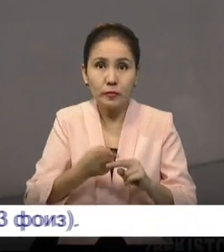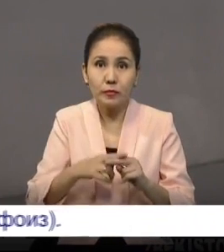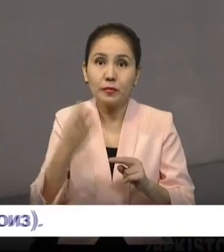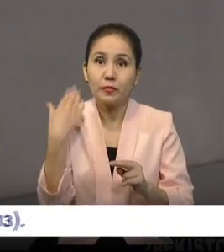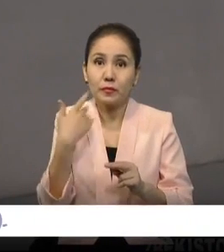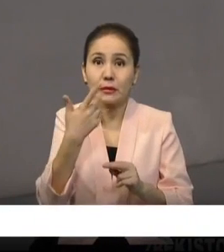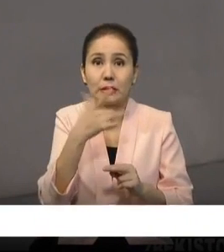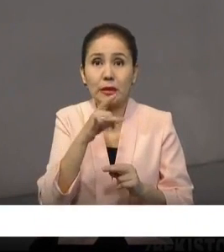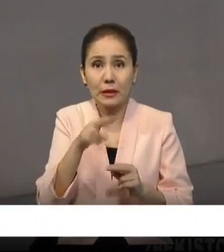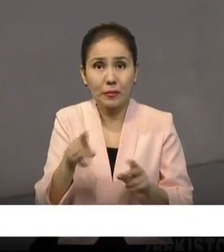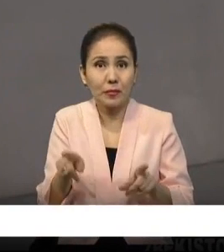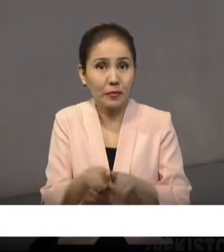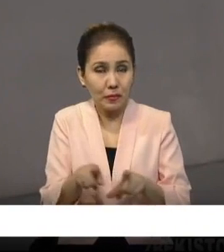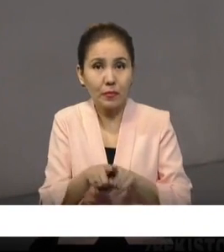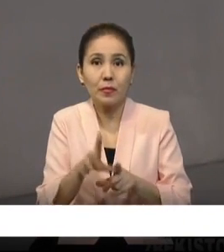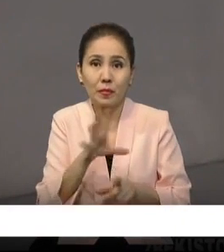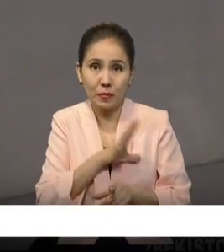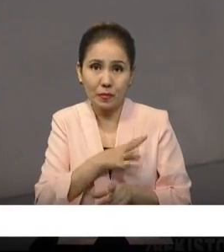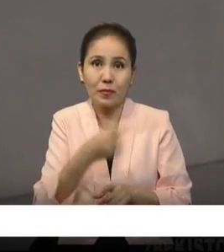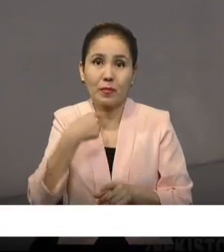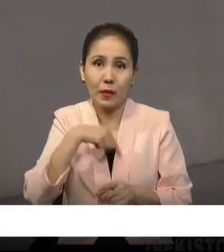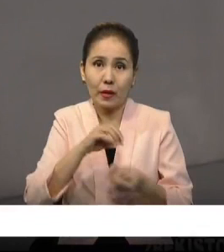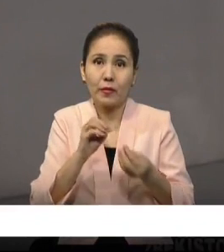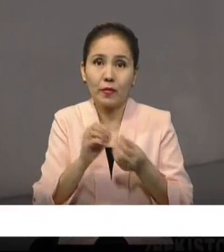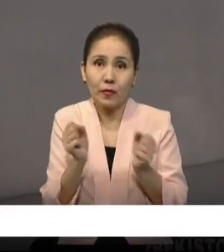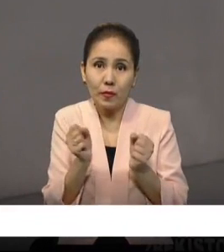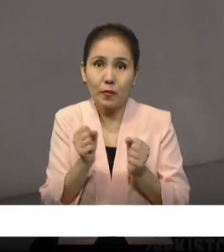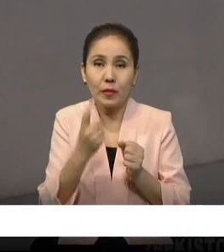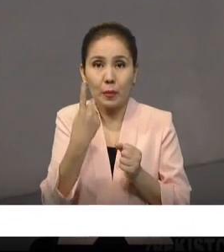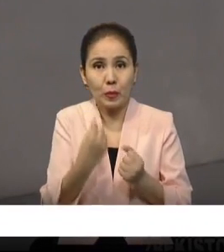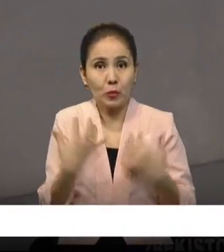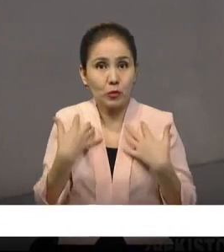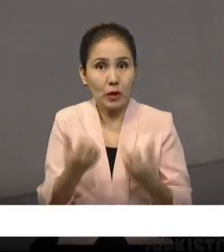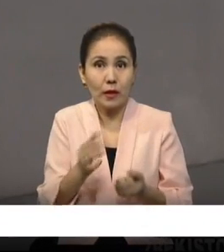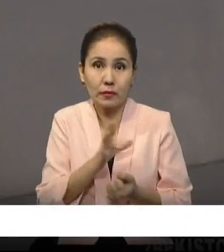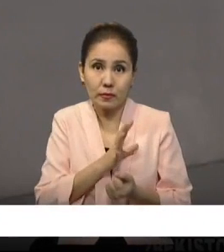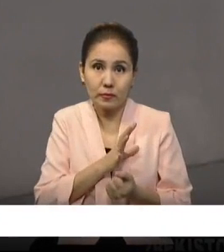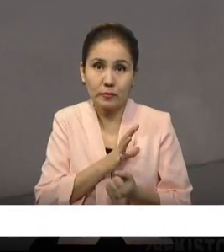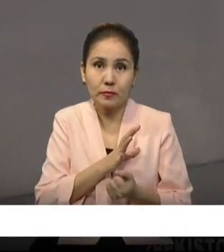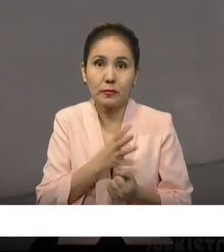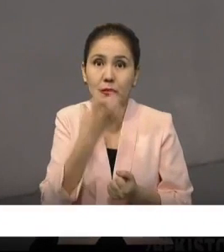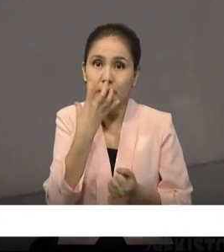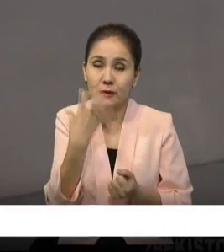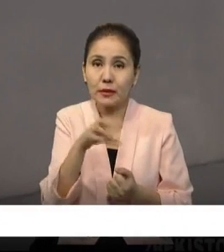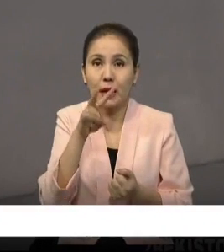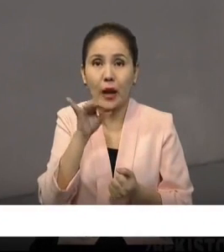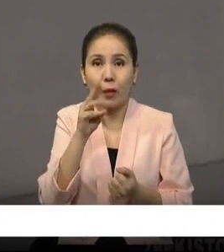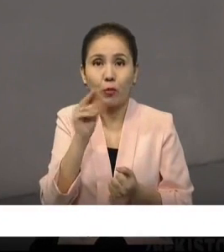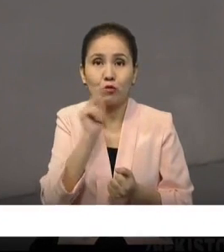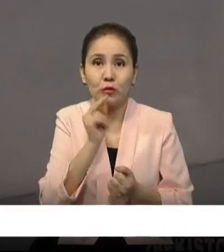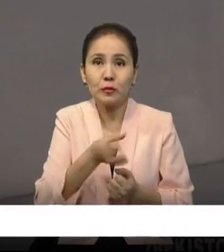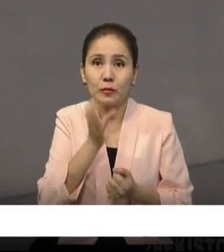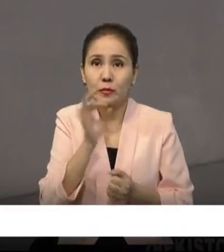grippda ham shunaqa simptomli bo'lardi, etim uvushardi, boshqa qilib bir kunda tuzalib ketardim. Issiq-issiq limon choy, men hech